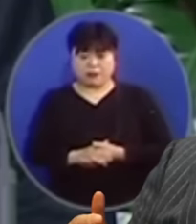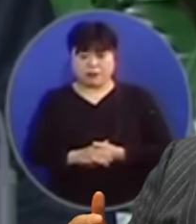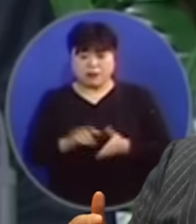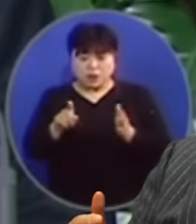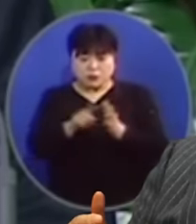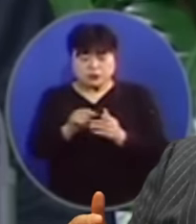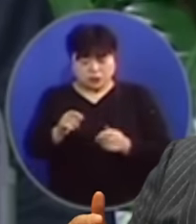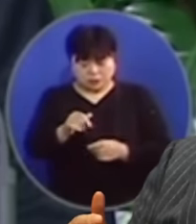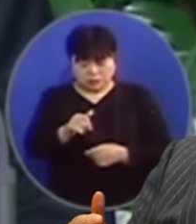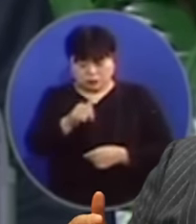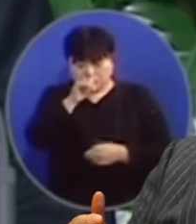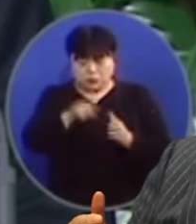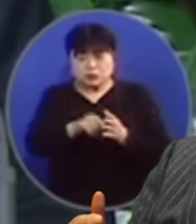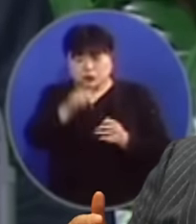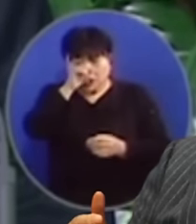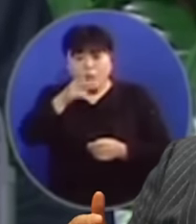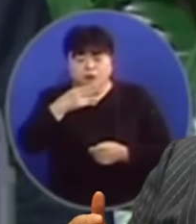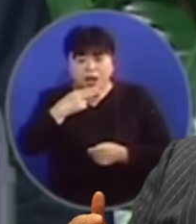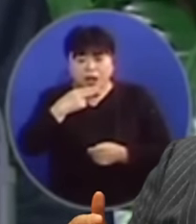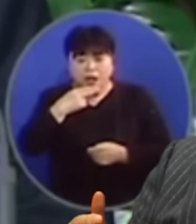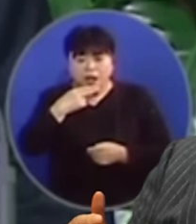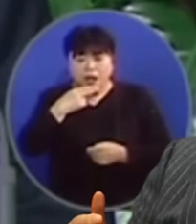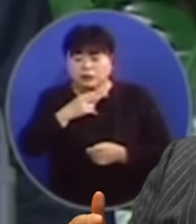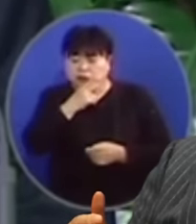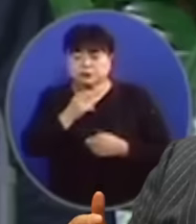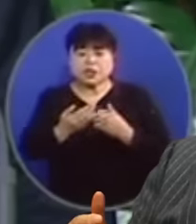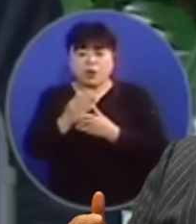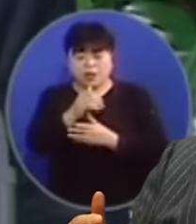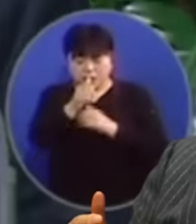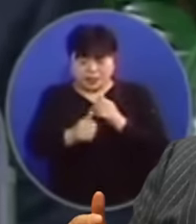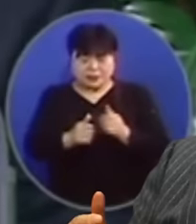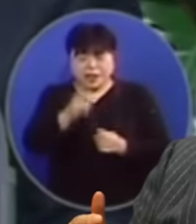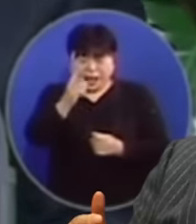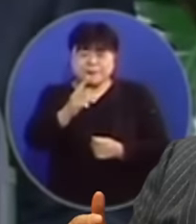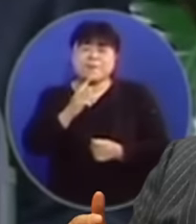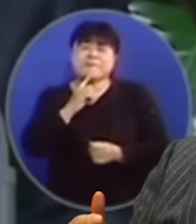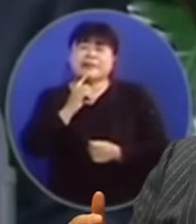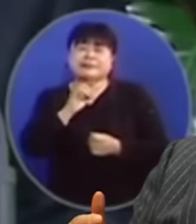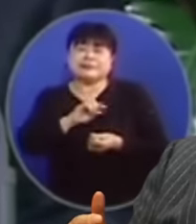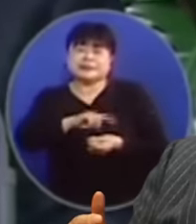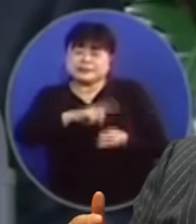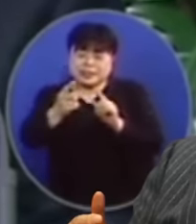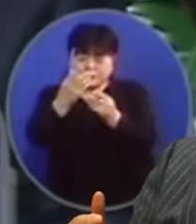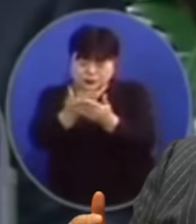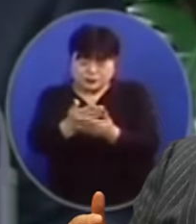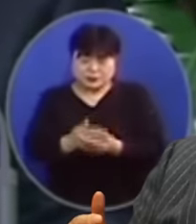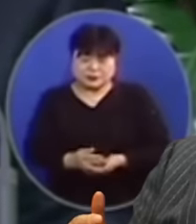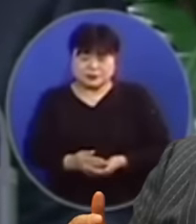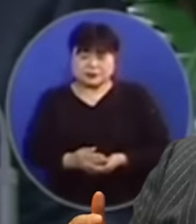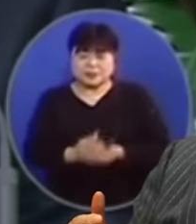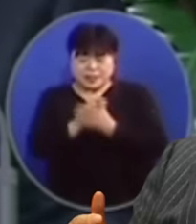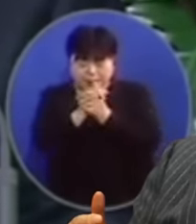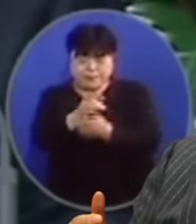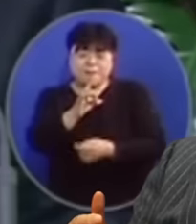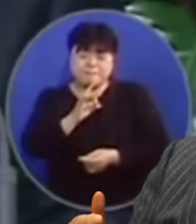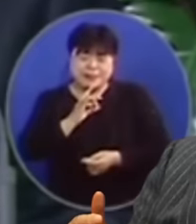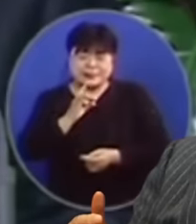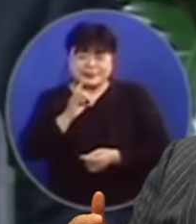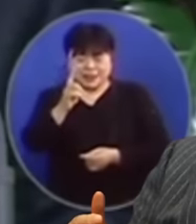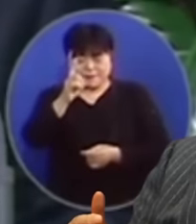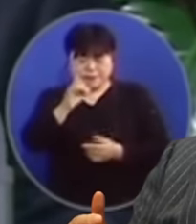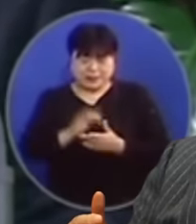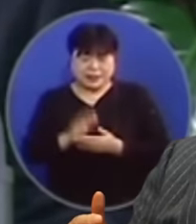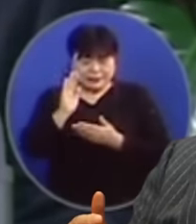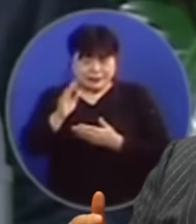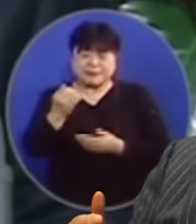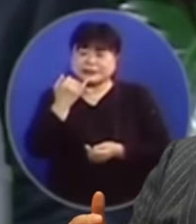믿는 사람인지. 하나님 한 번만 살려주십시오. 한 번만 내 기도 들어주십시오.